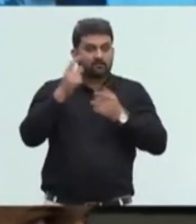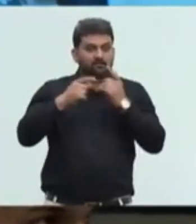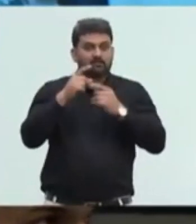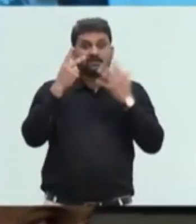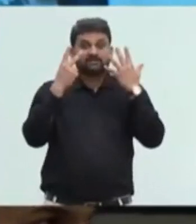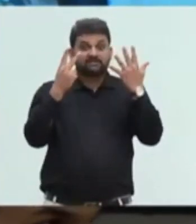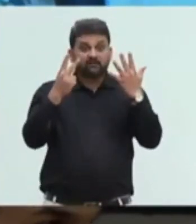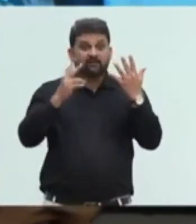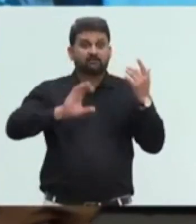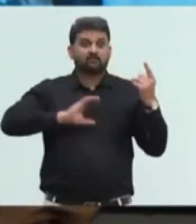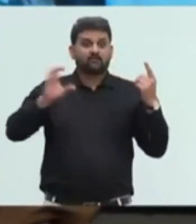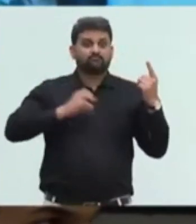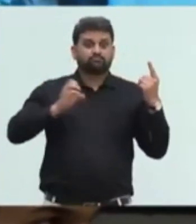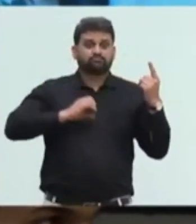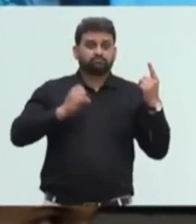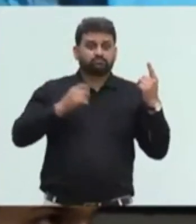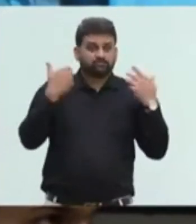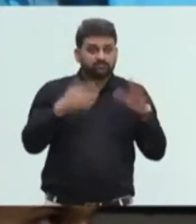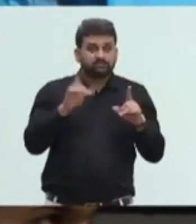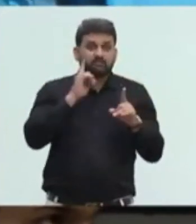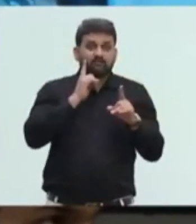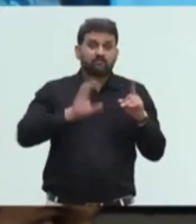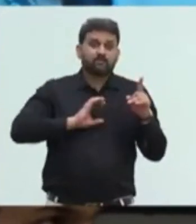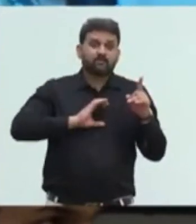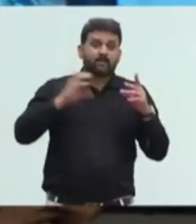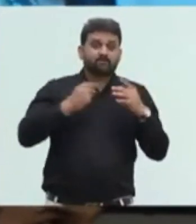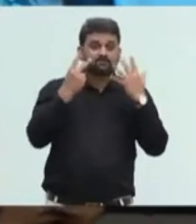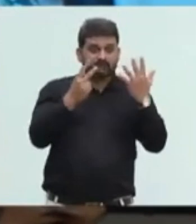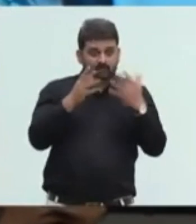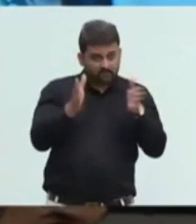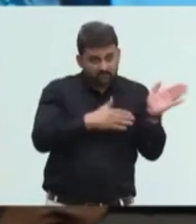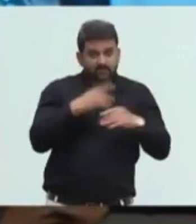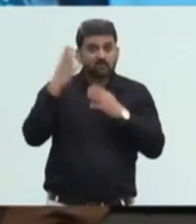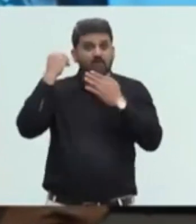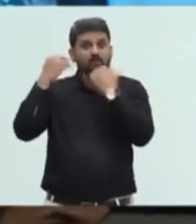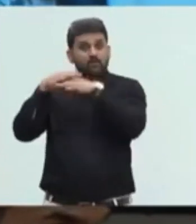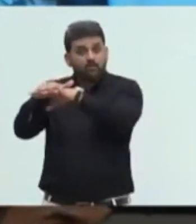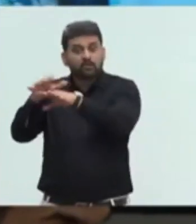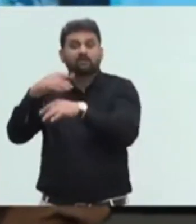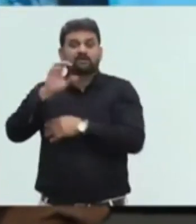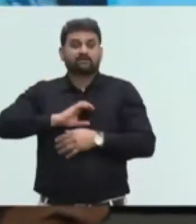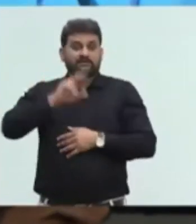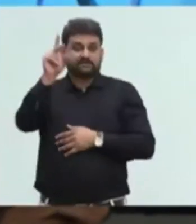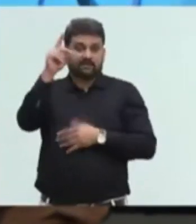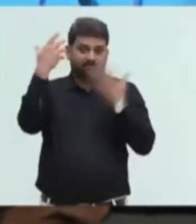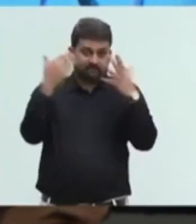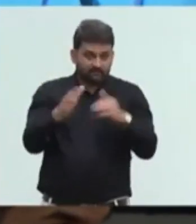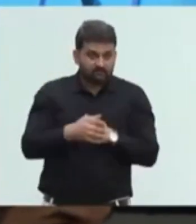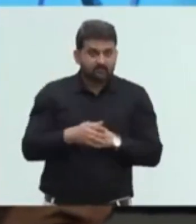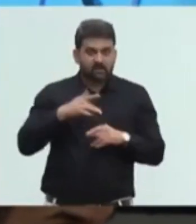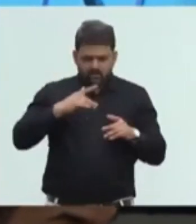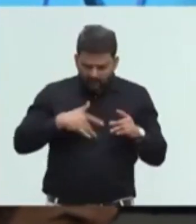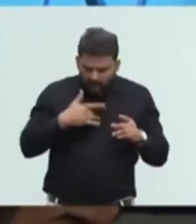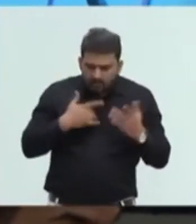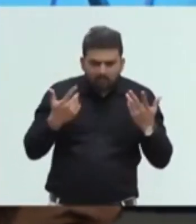सेवन मेटल टेप कटर एग्रीमेंट और ओपन कैटेगरी में सिल्वर मेडल मिला लें और पहली बार मुझसे